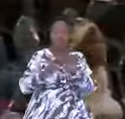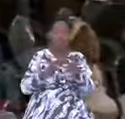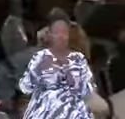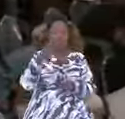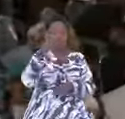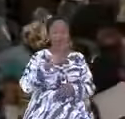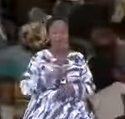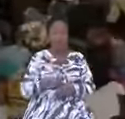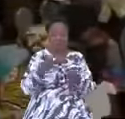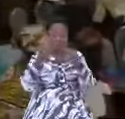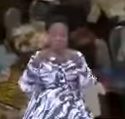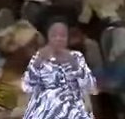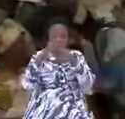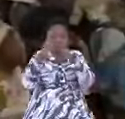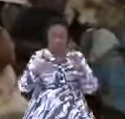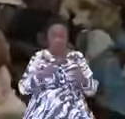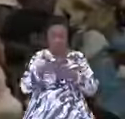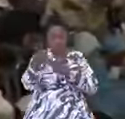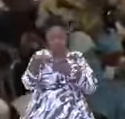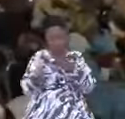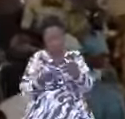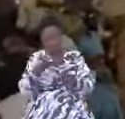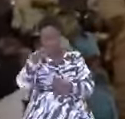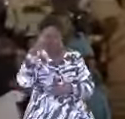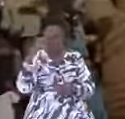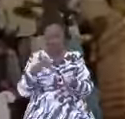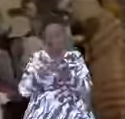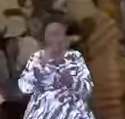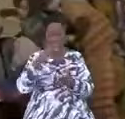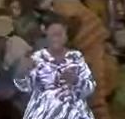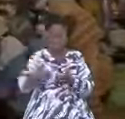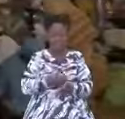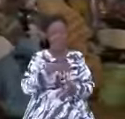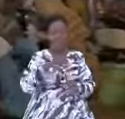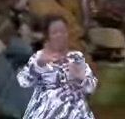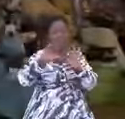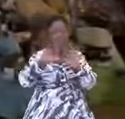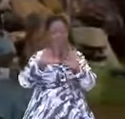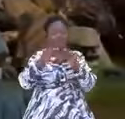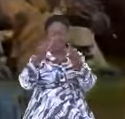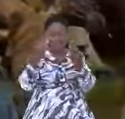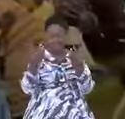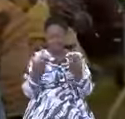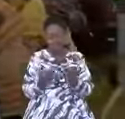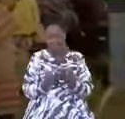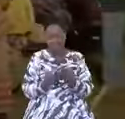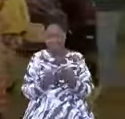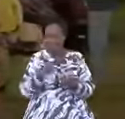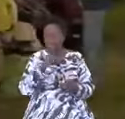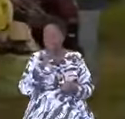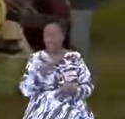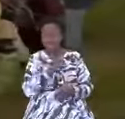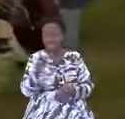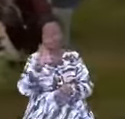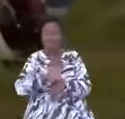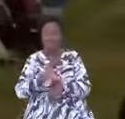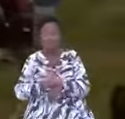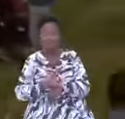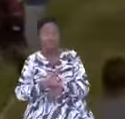des nouvelles familles désormais c'est une famille de jésus